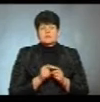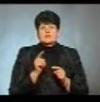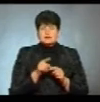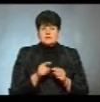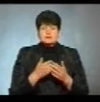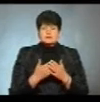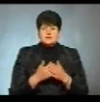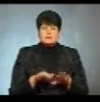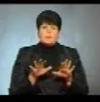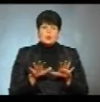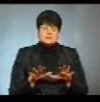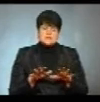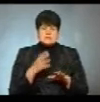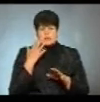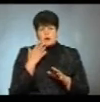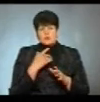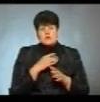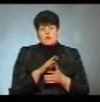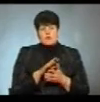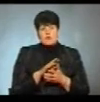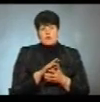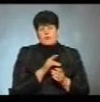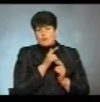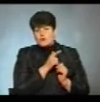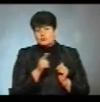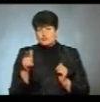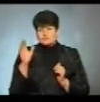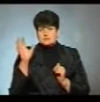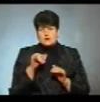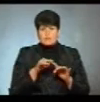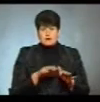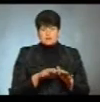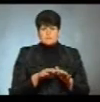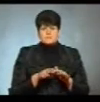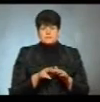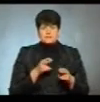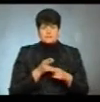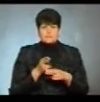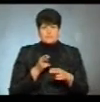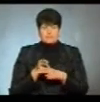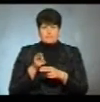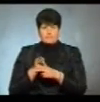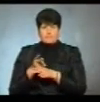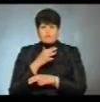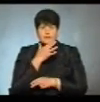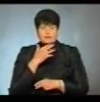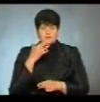позиція, коли він впродовж цієї кампанії перейшов дорогу, образно кажучи, дуже